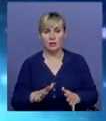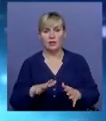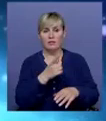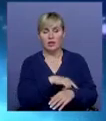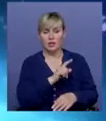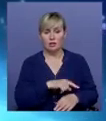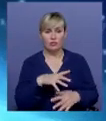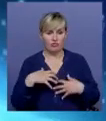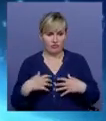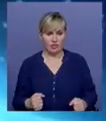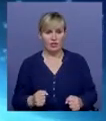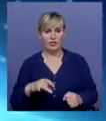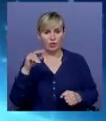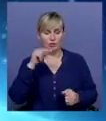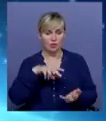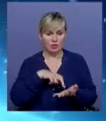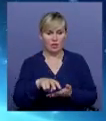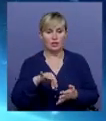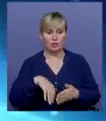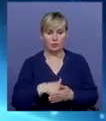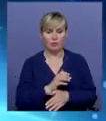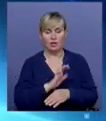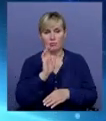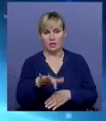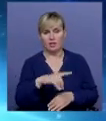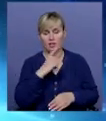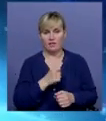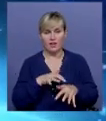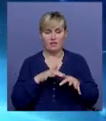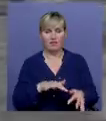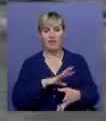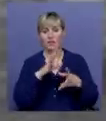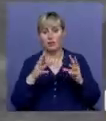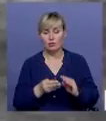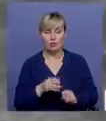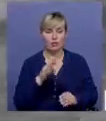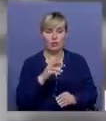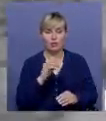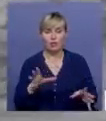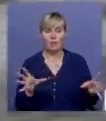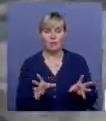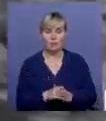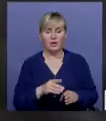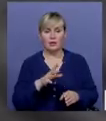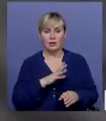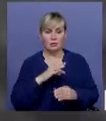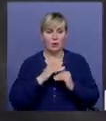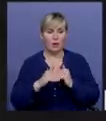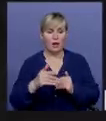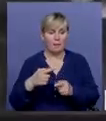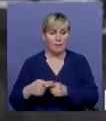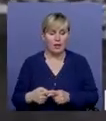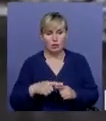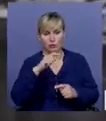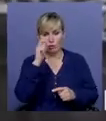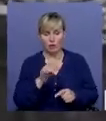врачей. Он вылечился, научился ходить и снова отправился воевать. В результате Кемель Токаев вместе с танковым полком прошел по полям Белоруссии,